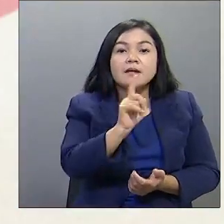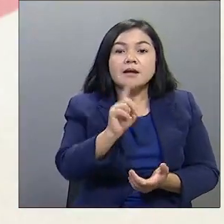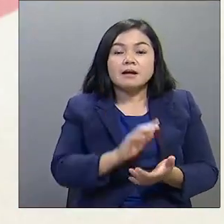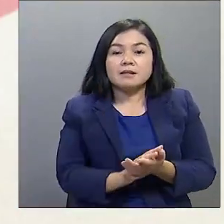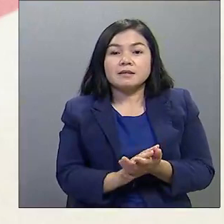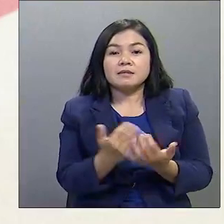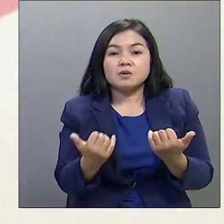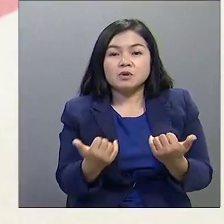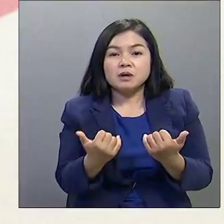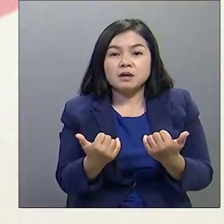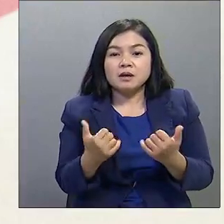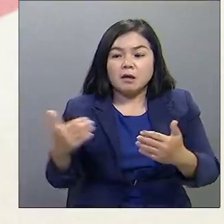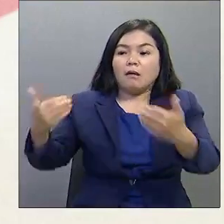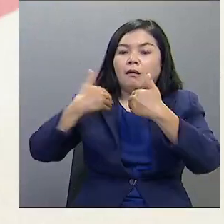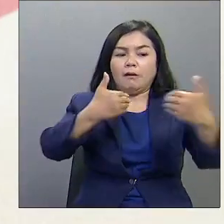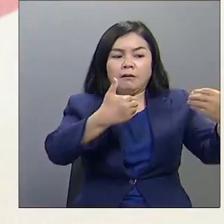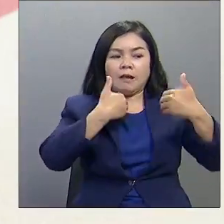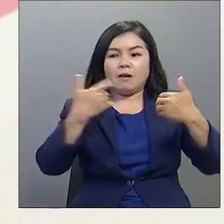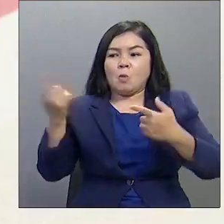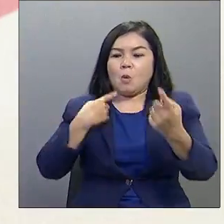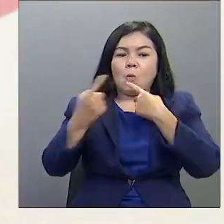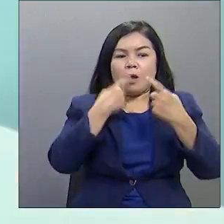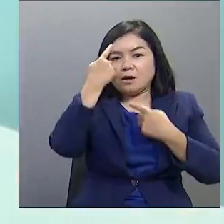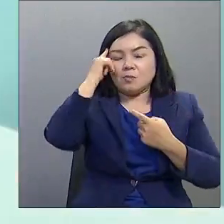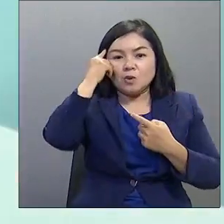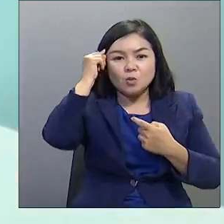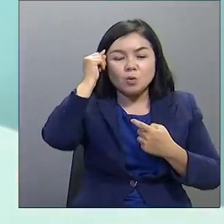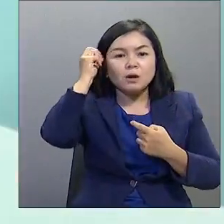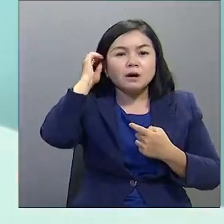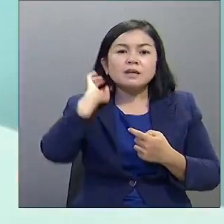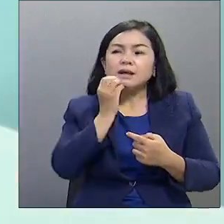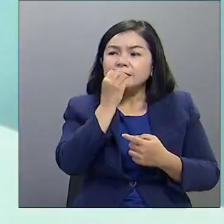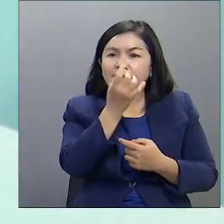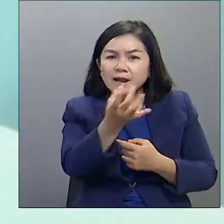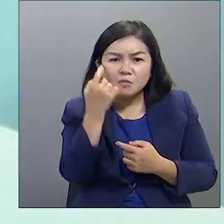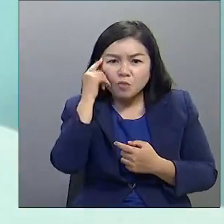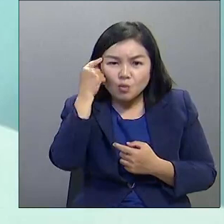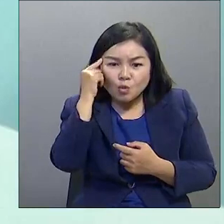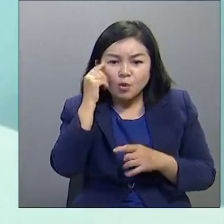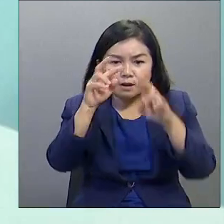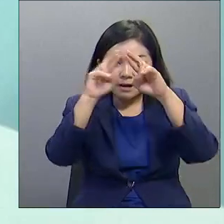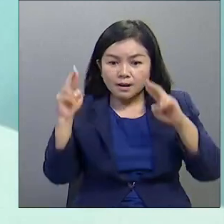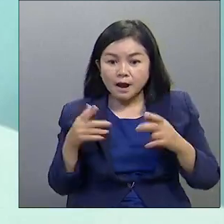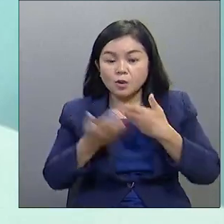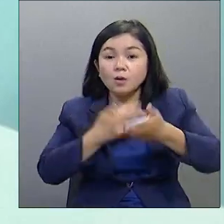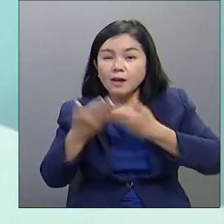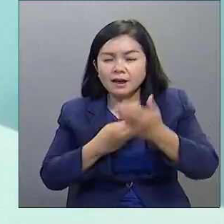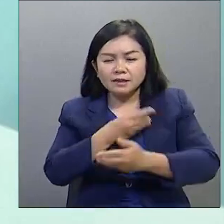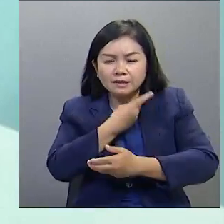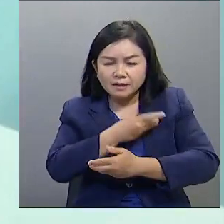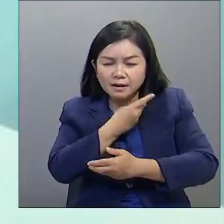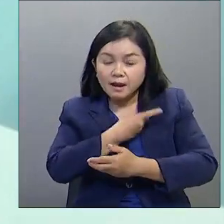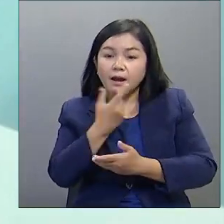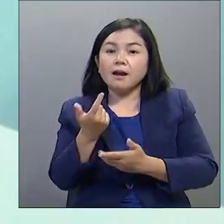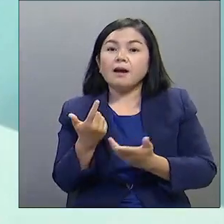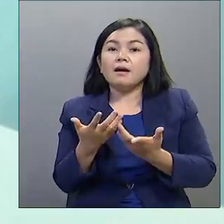าก งงไม่รู้ไปออกจากบ้านขาไหนหรือไปเหยียบขา พี่ไปกินร้านไหนอ่ะผู้ประกอบการคนขายเขาดีใจจ